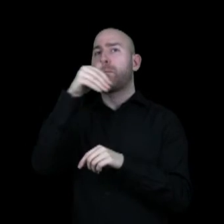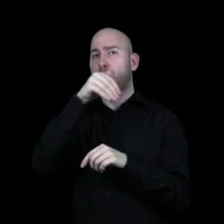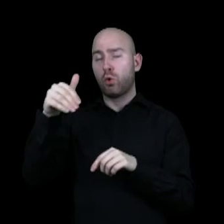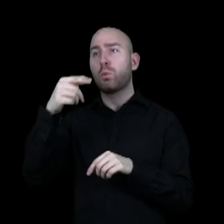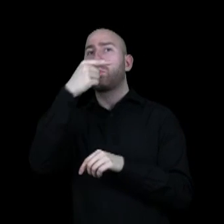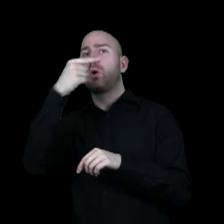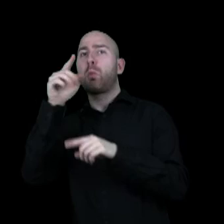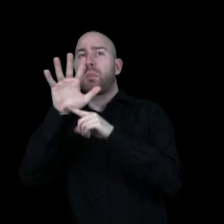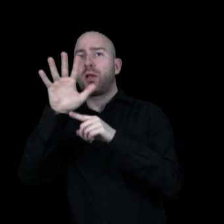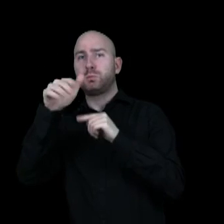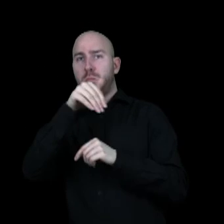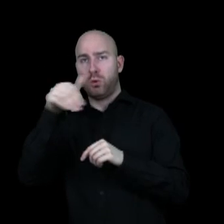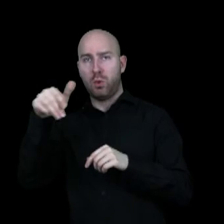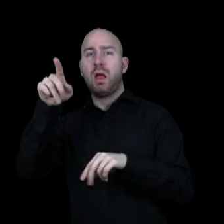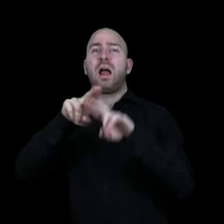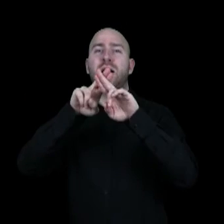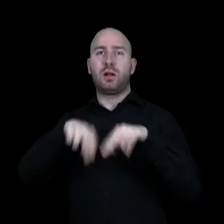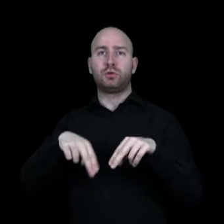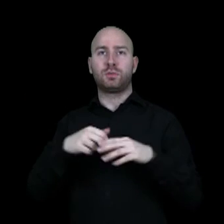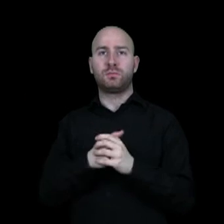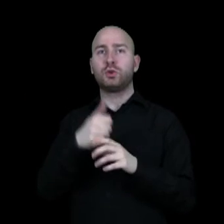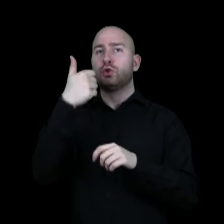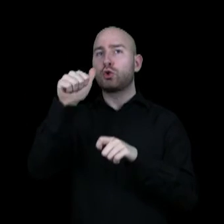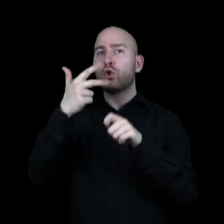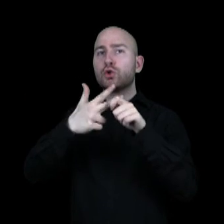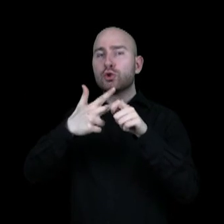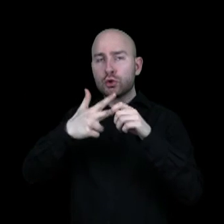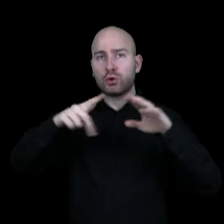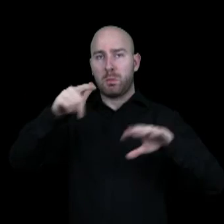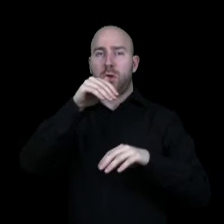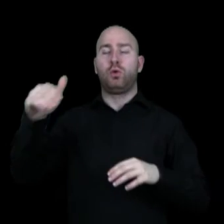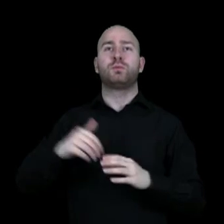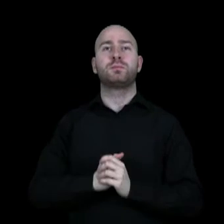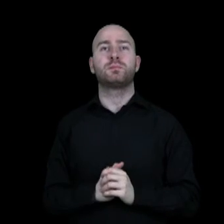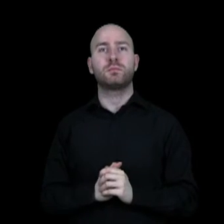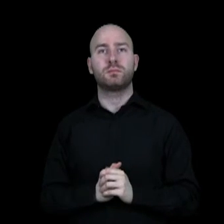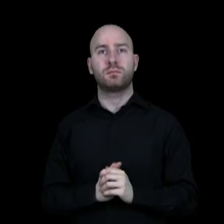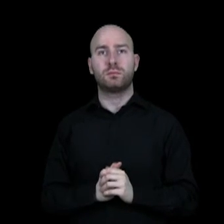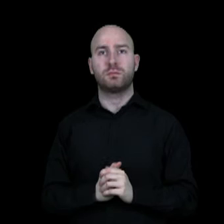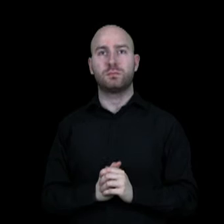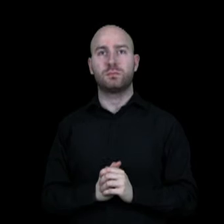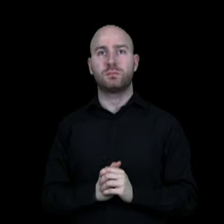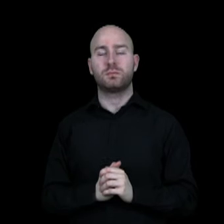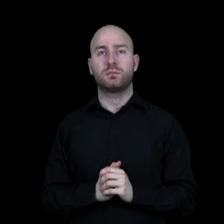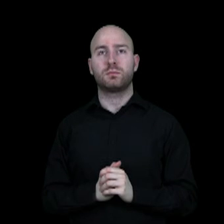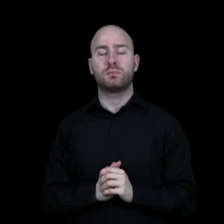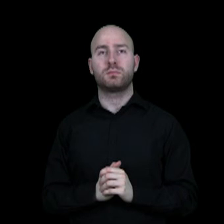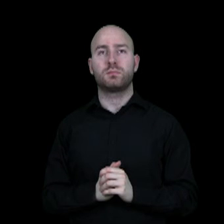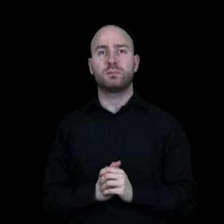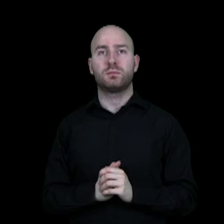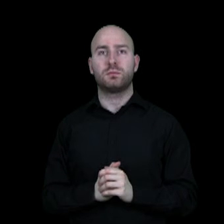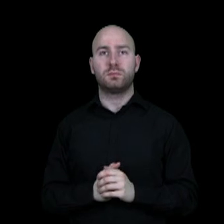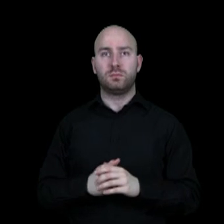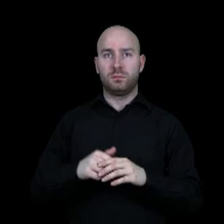a ile jest zatrudnionych 154 odjąć 15 czyli